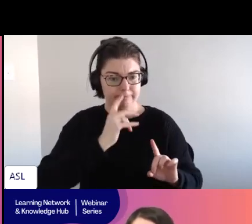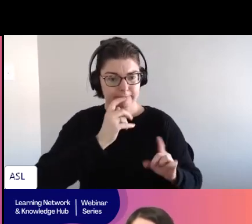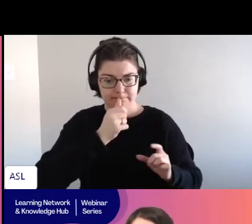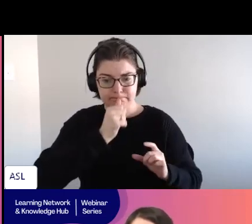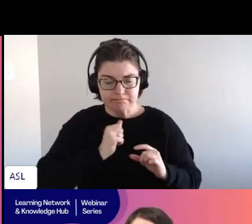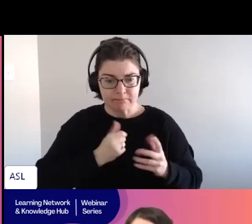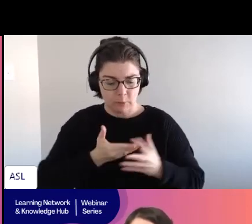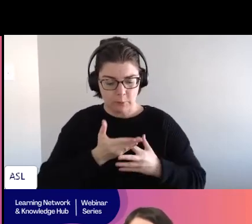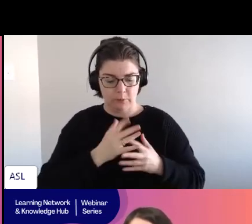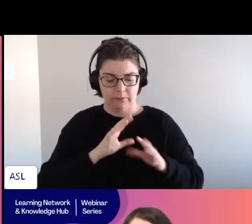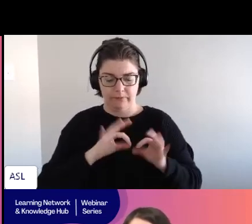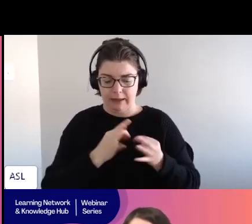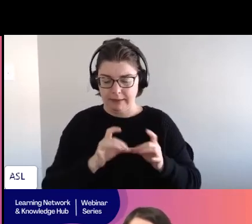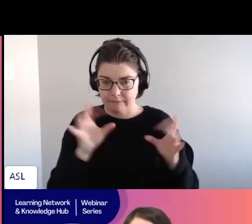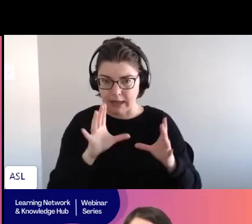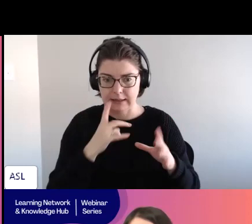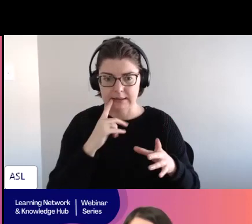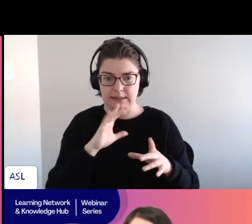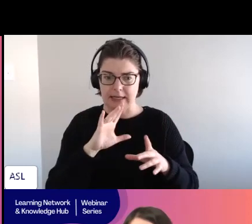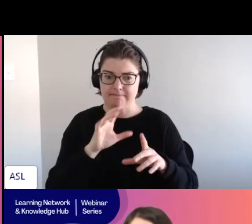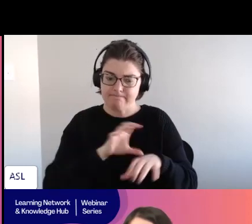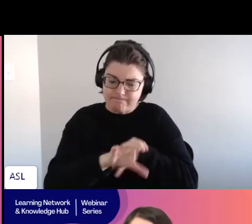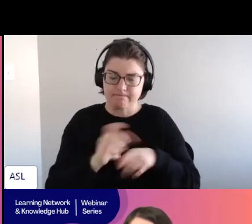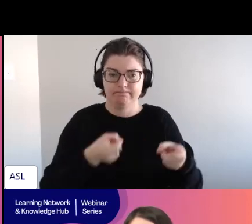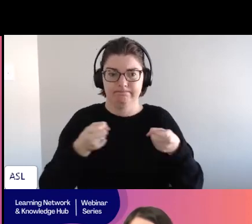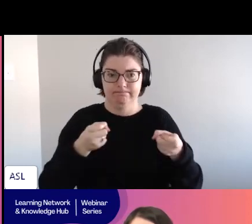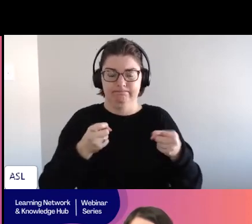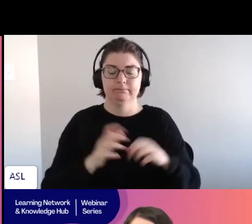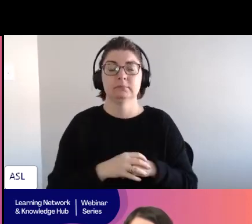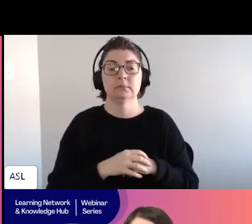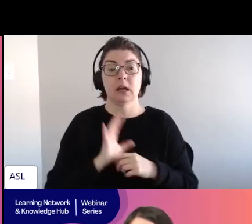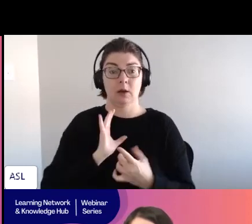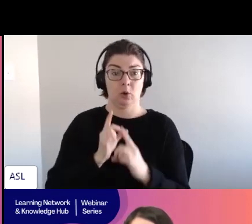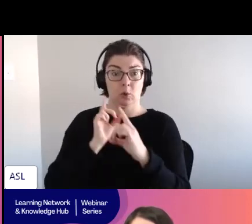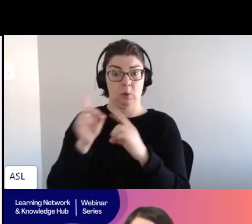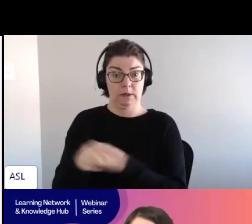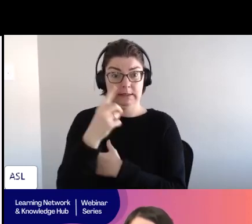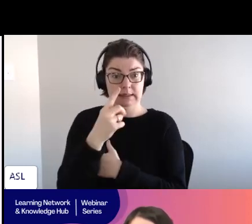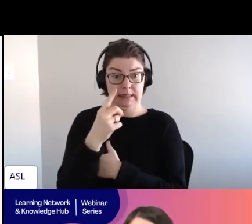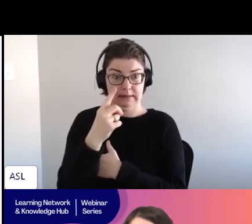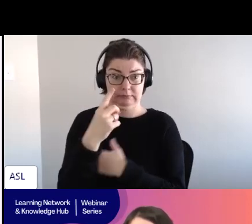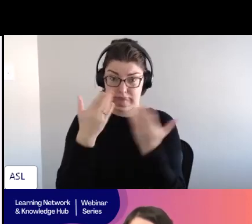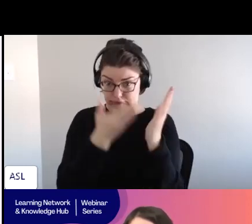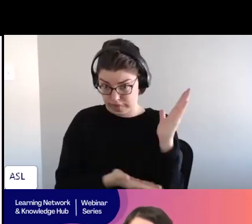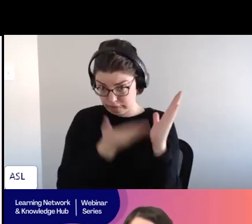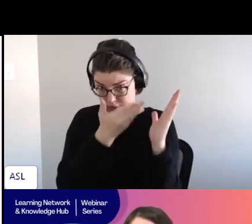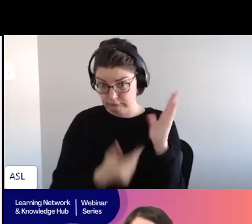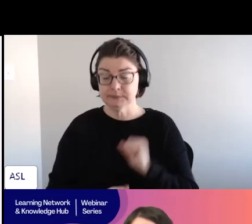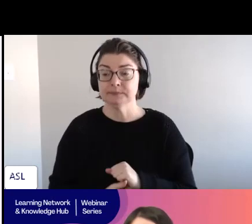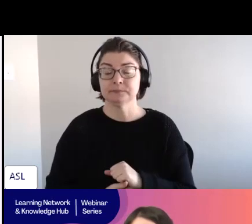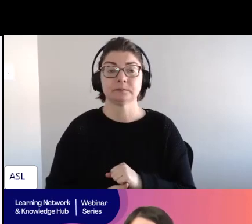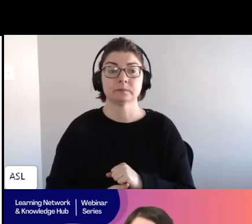aux prises avec la violence familiale et le contrôle coercitif aujourd'hui nos objectifs sont les suivants